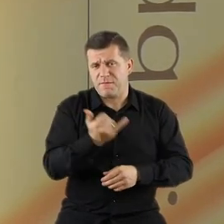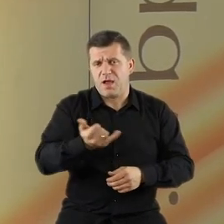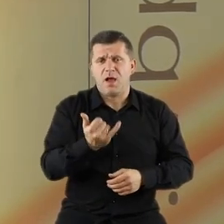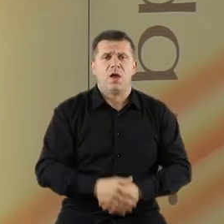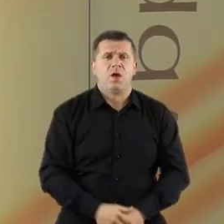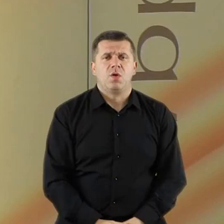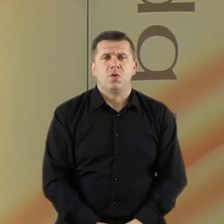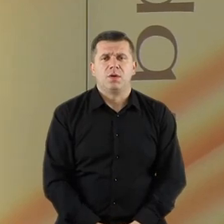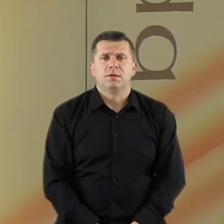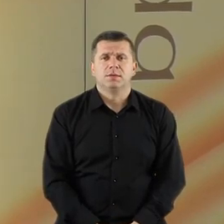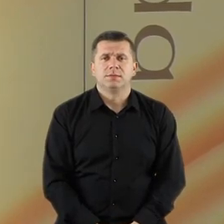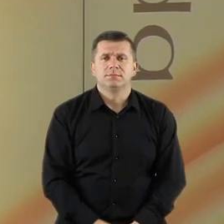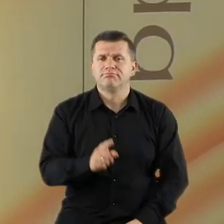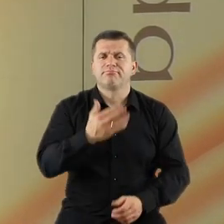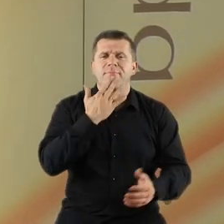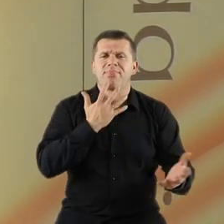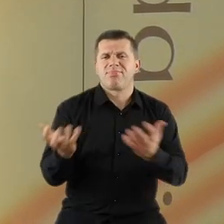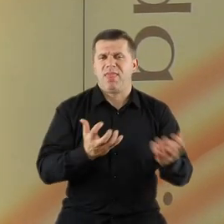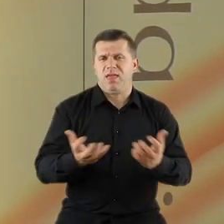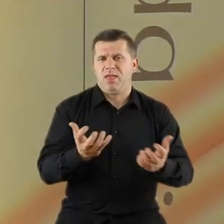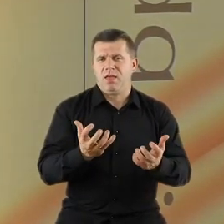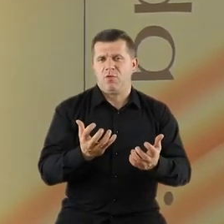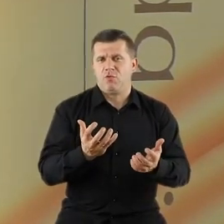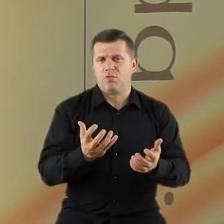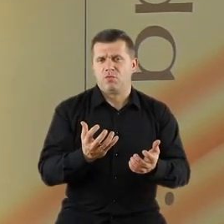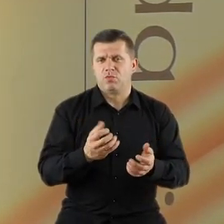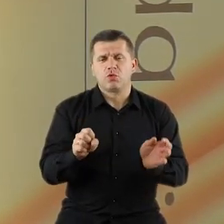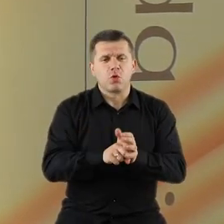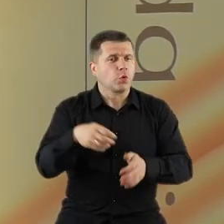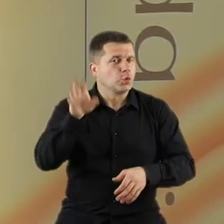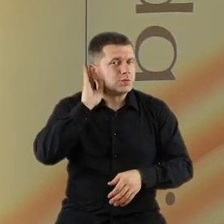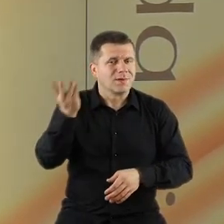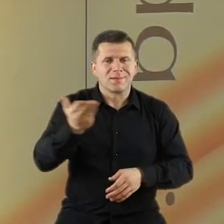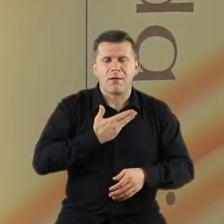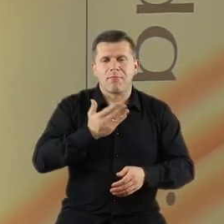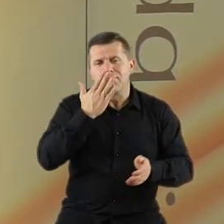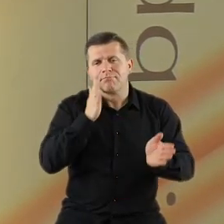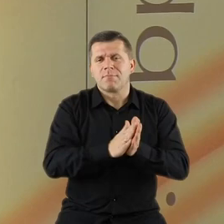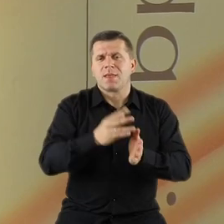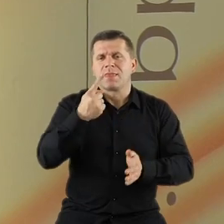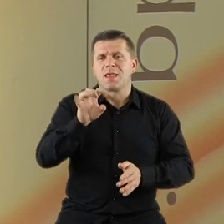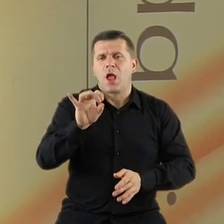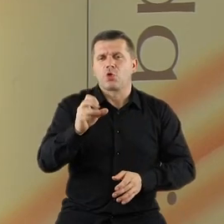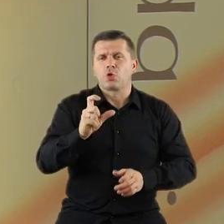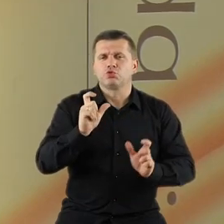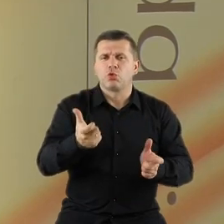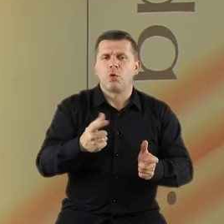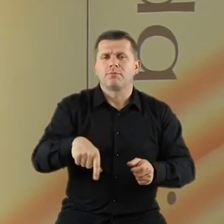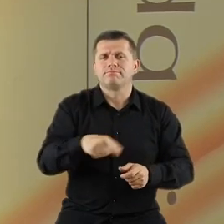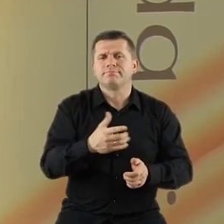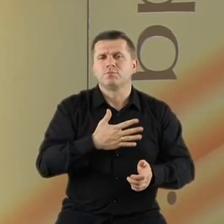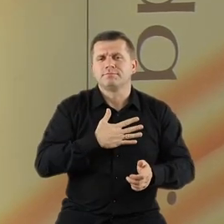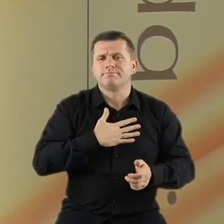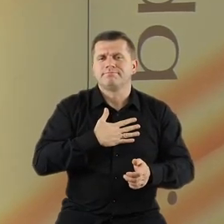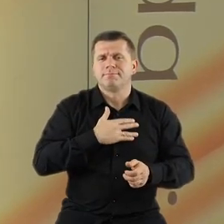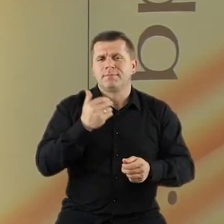ta niechęć czasami do usłyszenia diagnozy prawda Czyli Jeśli coś jest jakaś Diagnoza jest